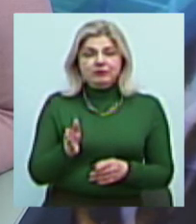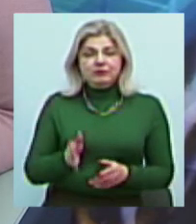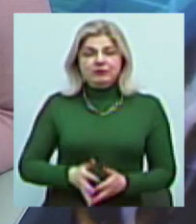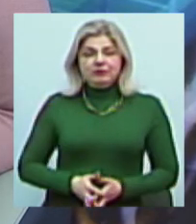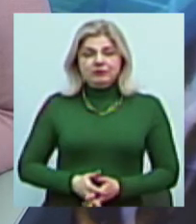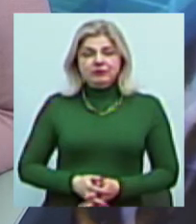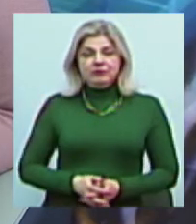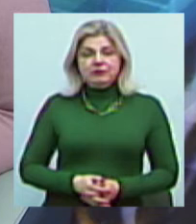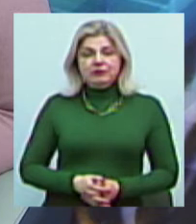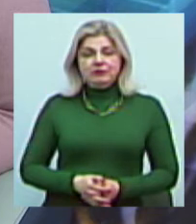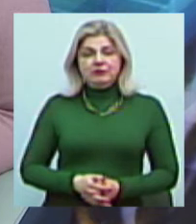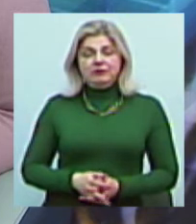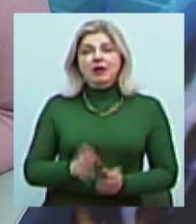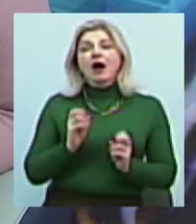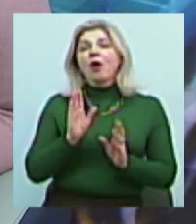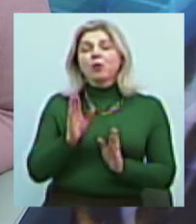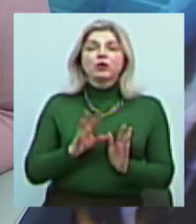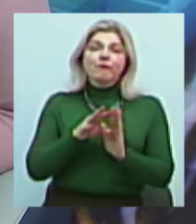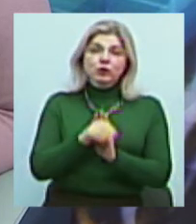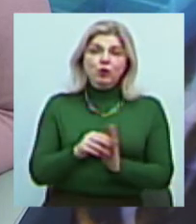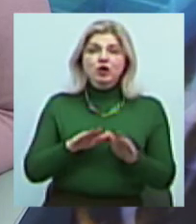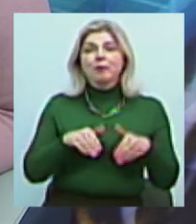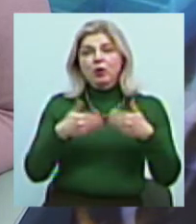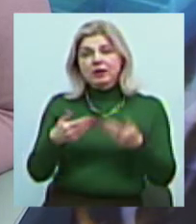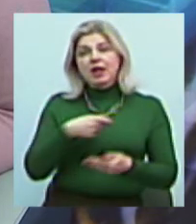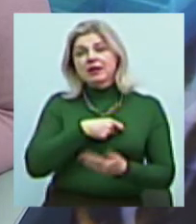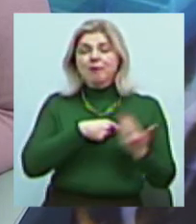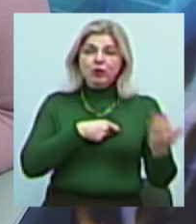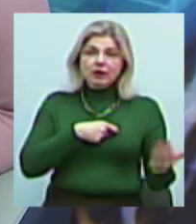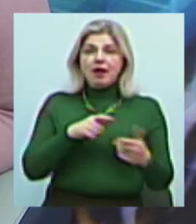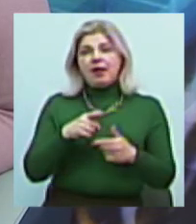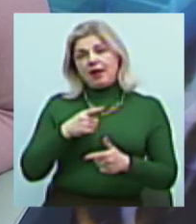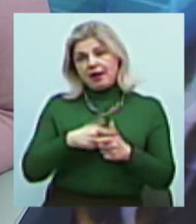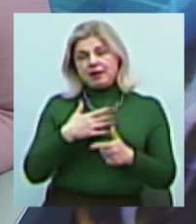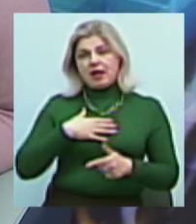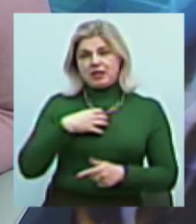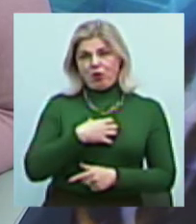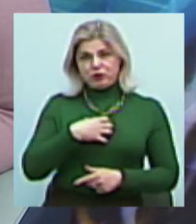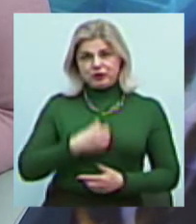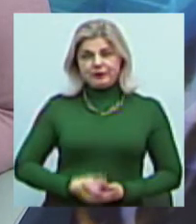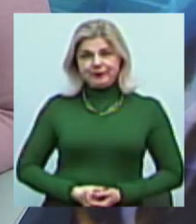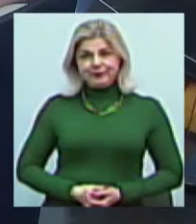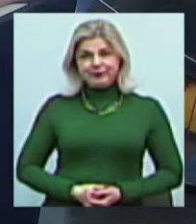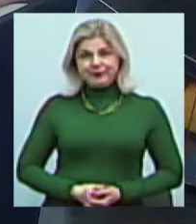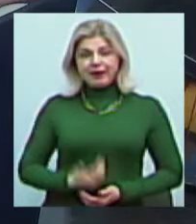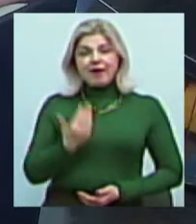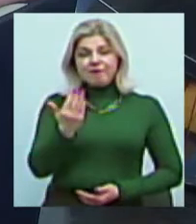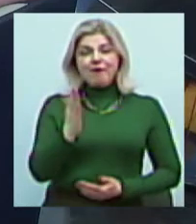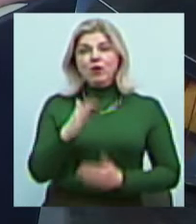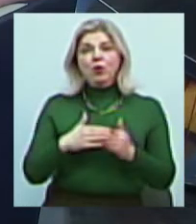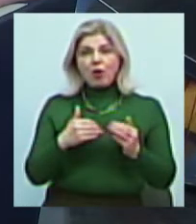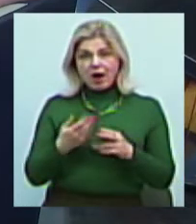будуть вноситись пропозиції, зокрема, і депутатським корпусом, і нашими виконавчими органами. Тетяна, ви тримаєте в руках